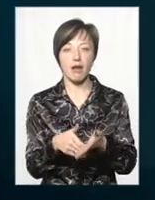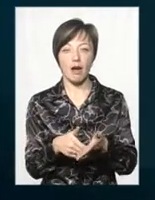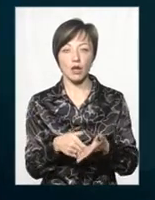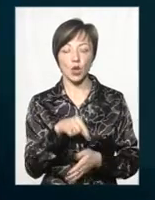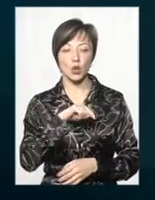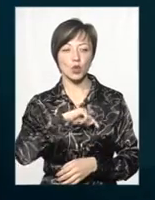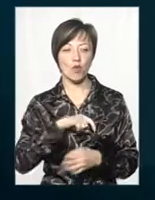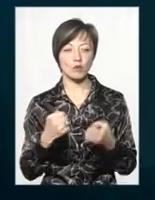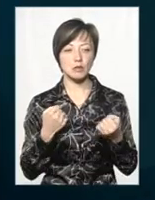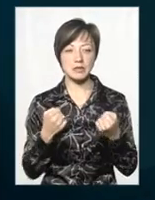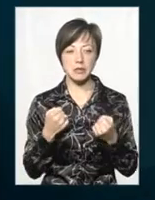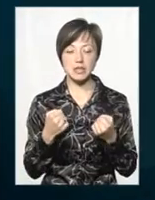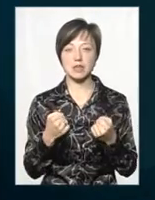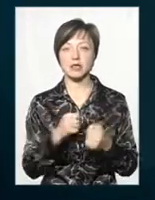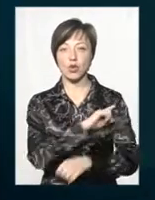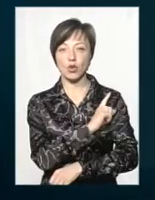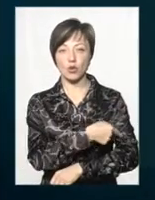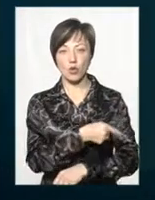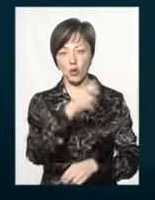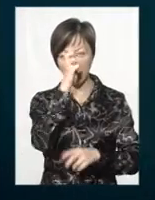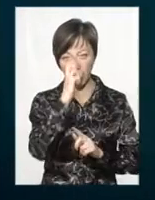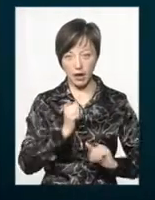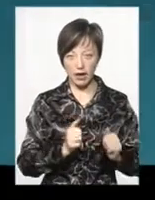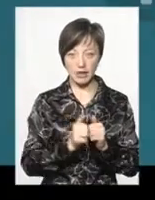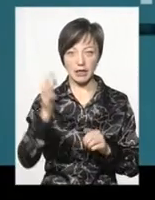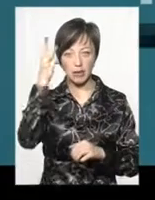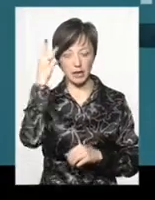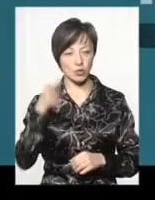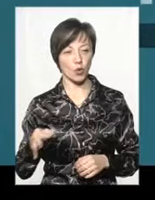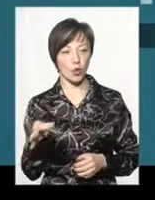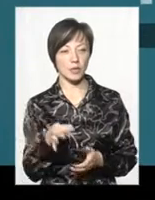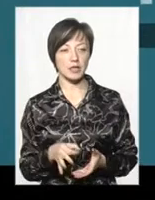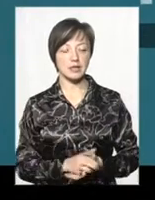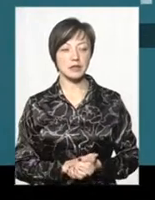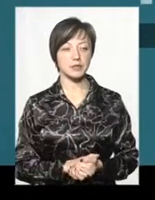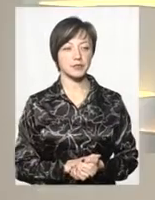духовному зміцненню як країни, так і нашої Хмельницької області.